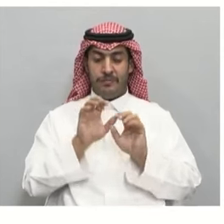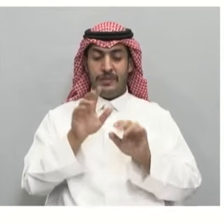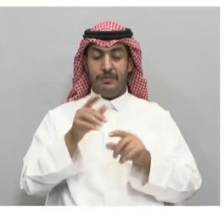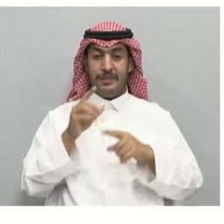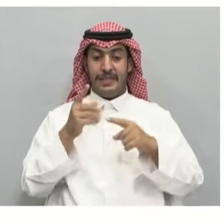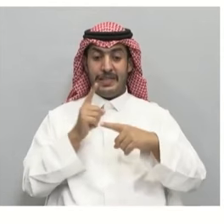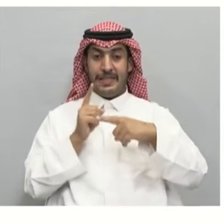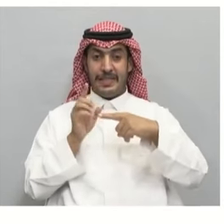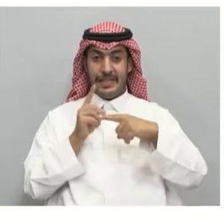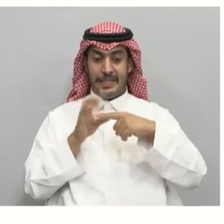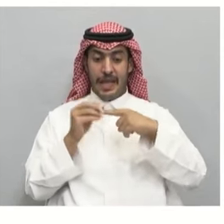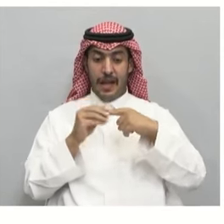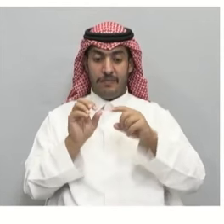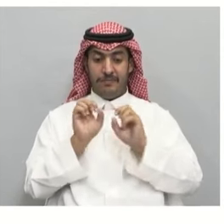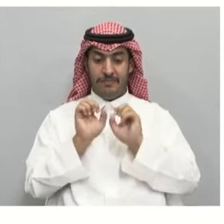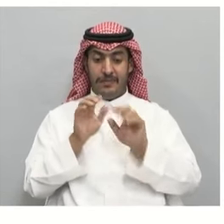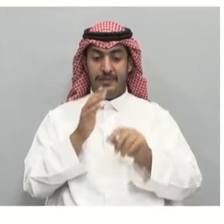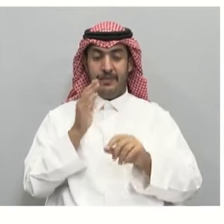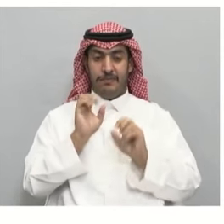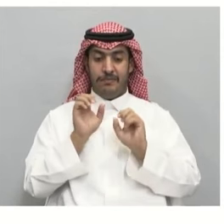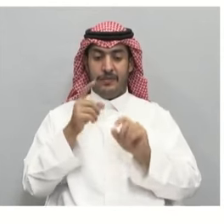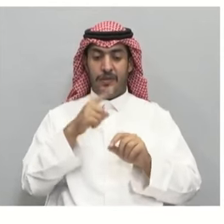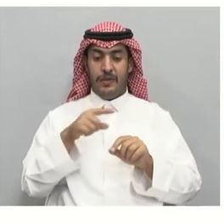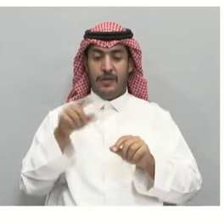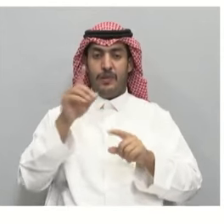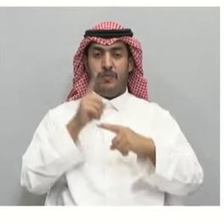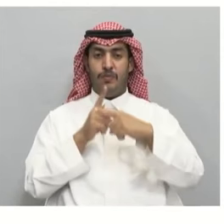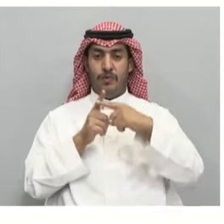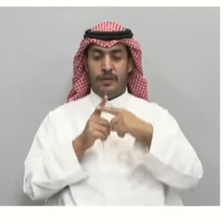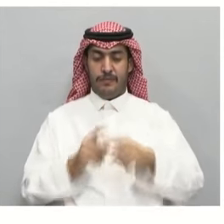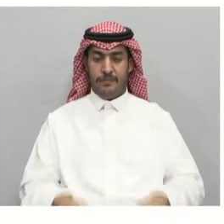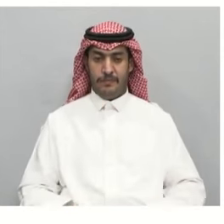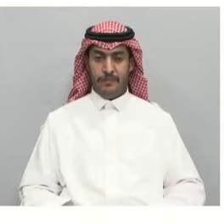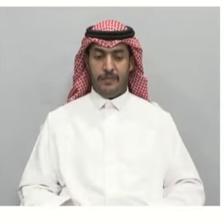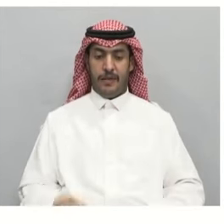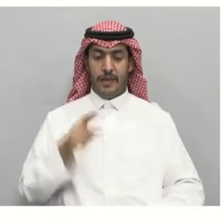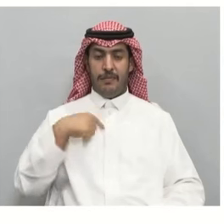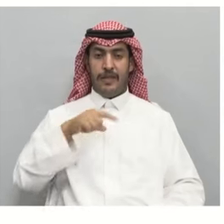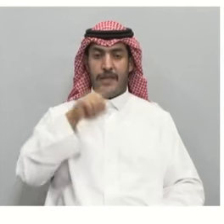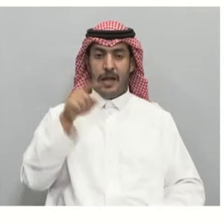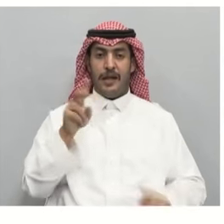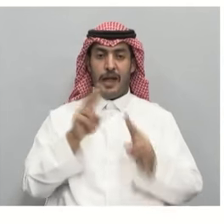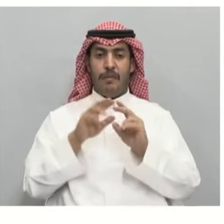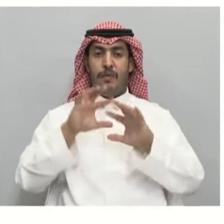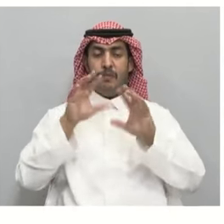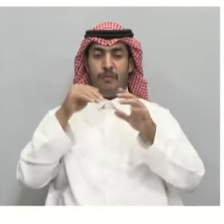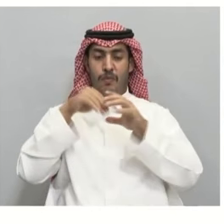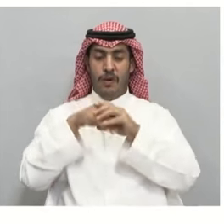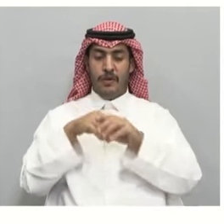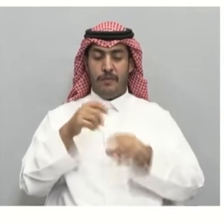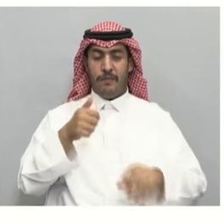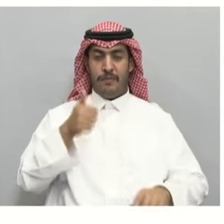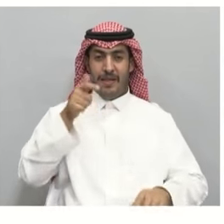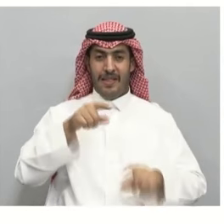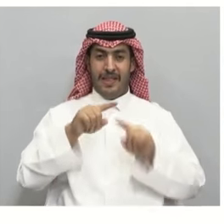السالب تتدفق في هذا الاتجاه في اتجاه القطب الموجب هذه دائره كهربائيه مغلقه ونستطيع